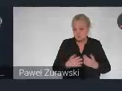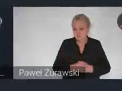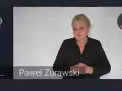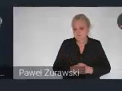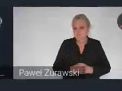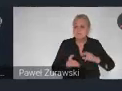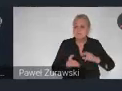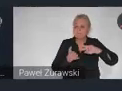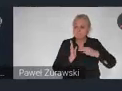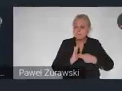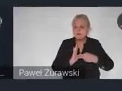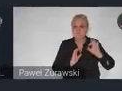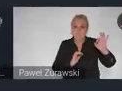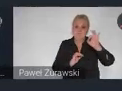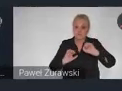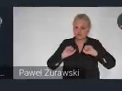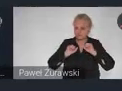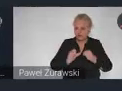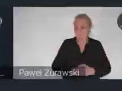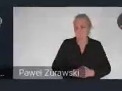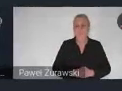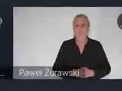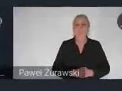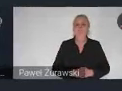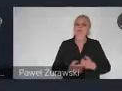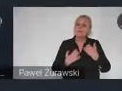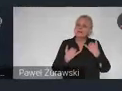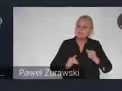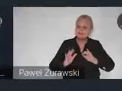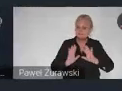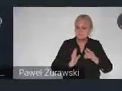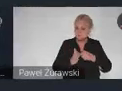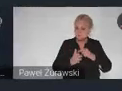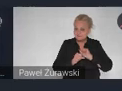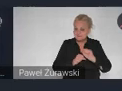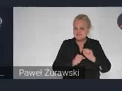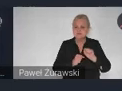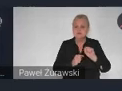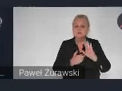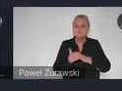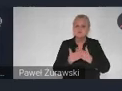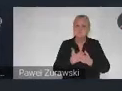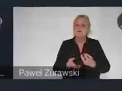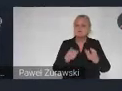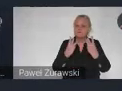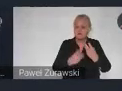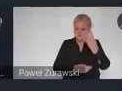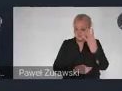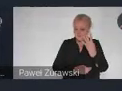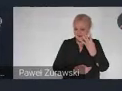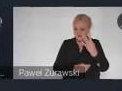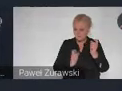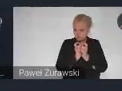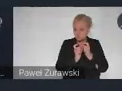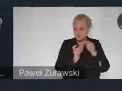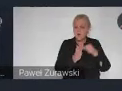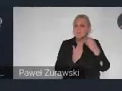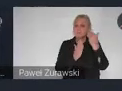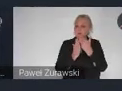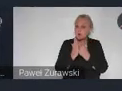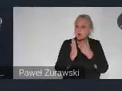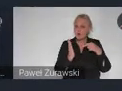zaplanowanych przez państwa działań inaczej jest nieco w przypadku priorytetu czwartego ponieważ program